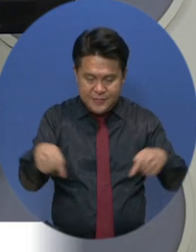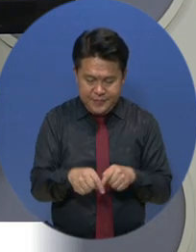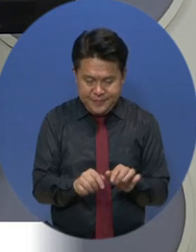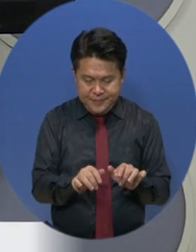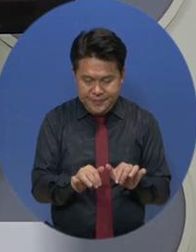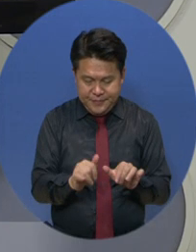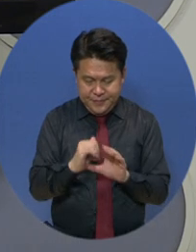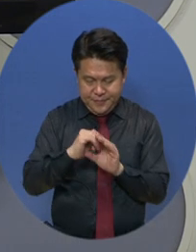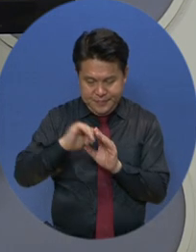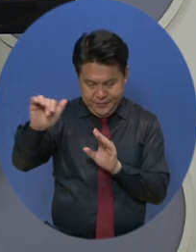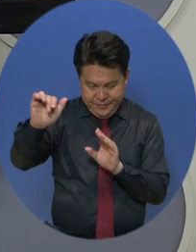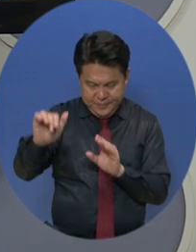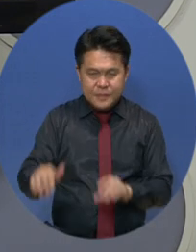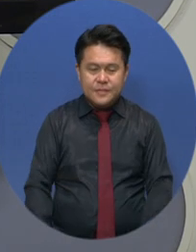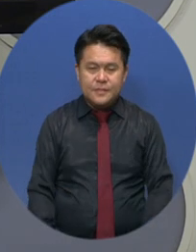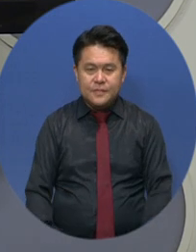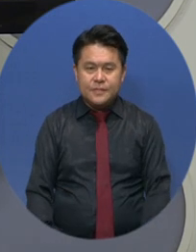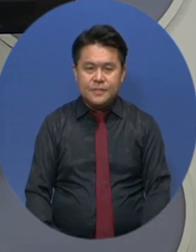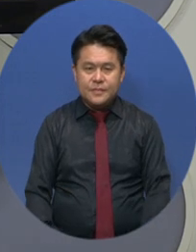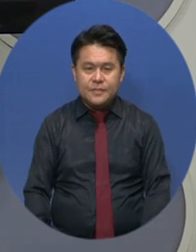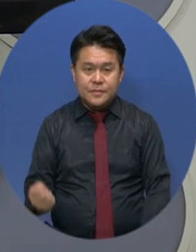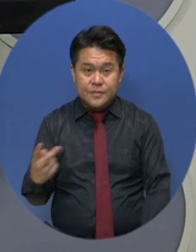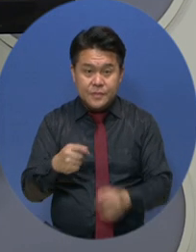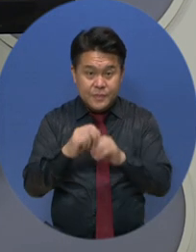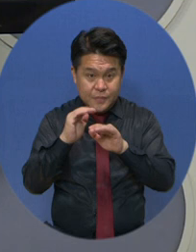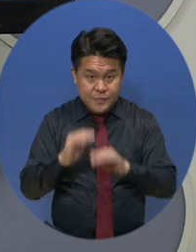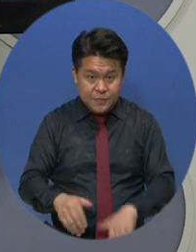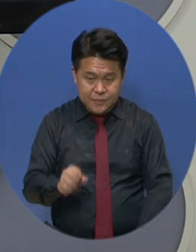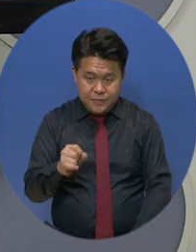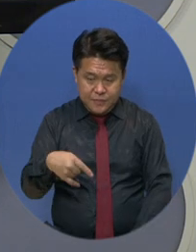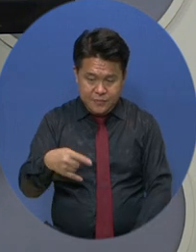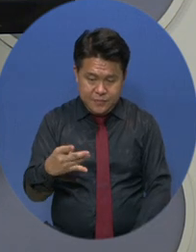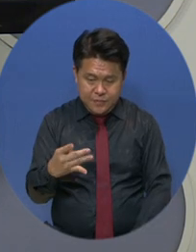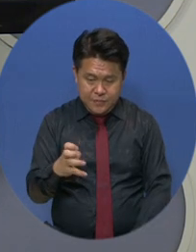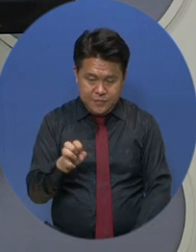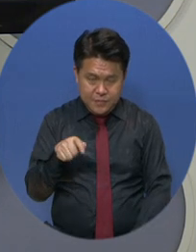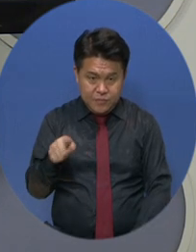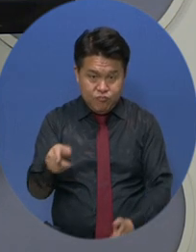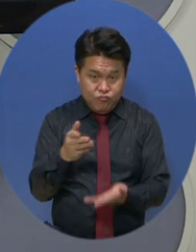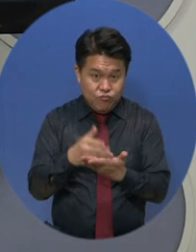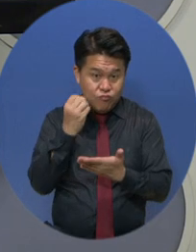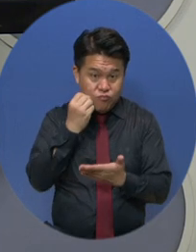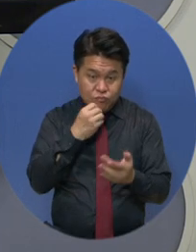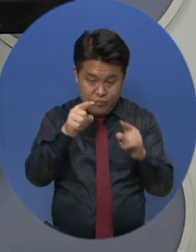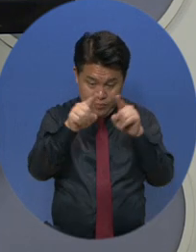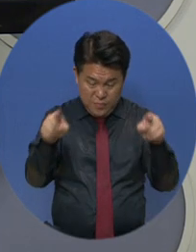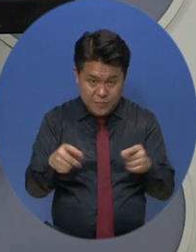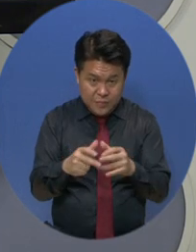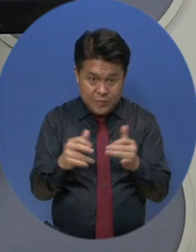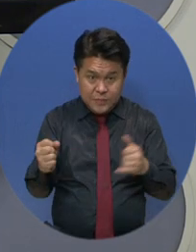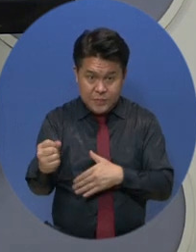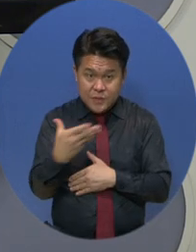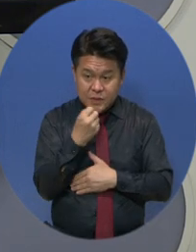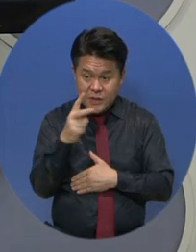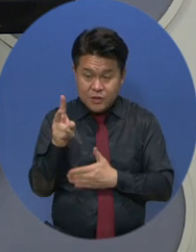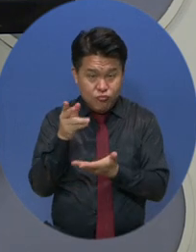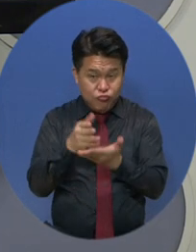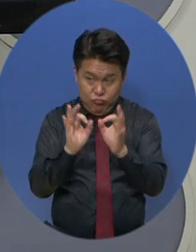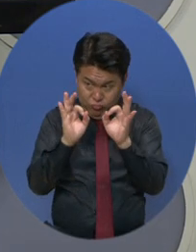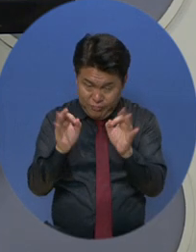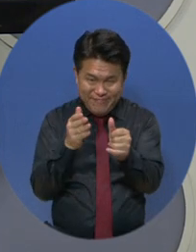않은 됩니다 이밖에 자세한 사항은 외 편 쏭 페이지와 장애인 신문 보기 db 뉴스를 통해 확인할 수